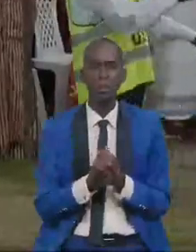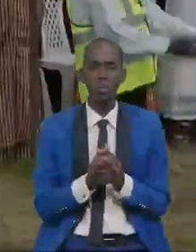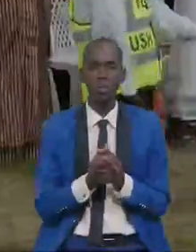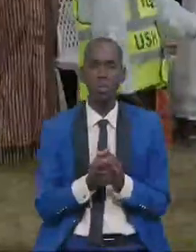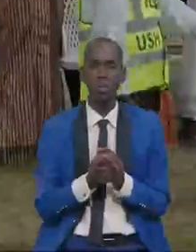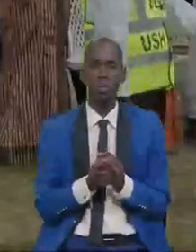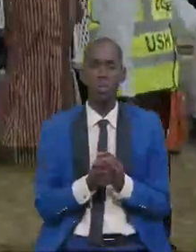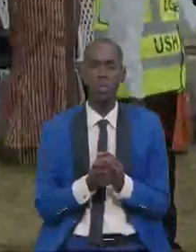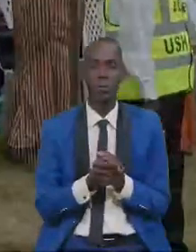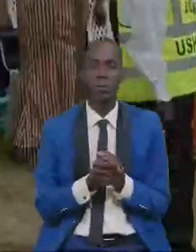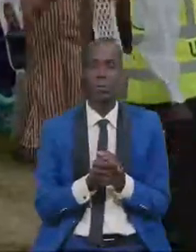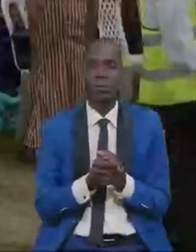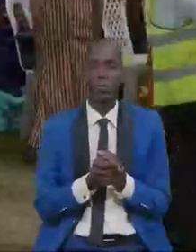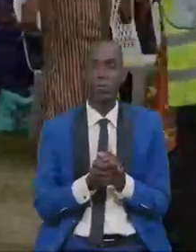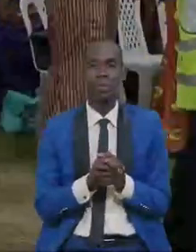l'Église.